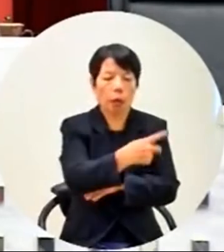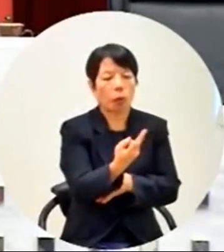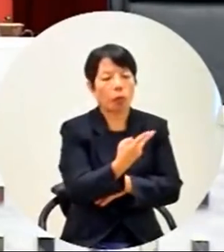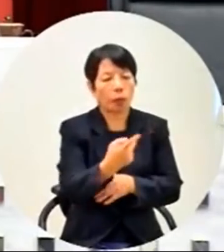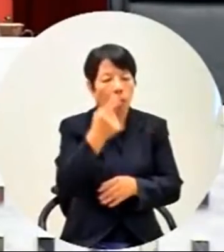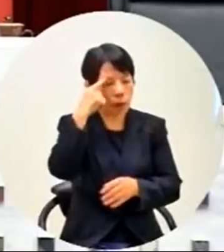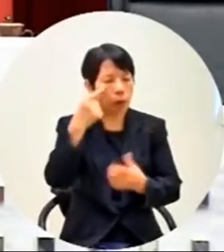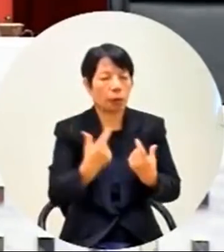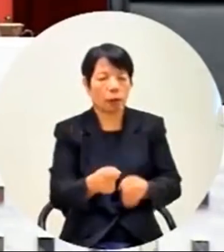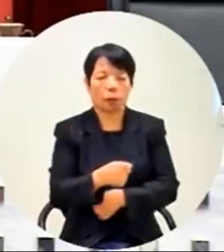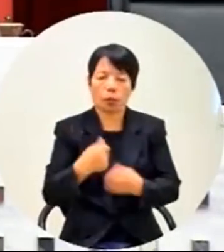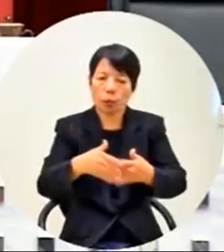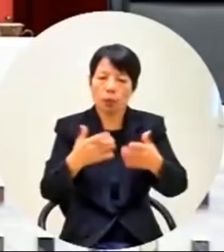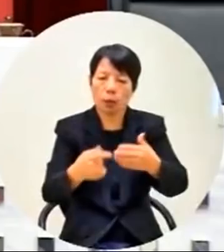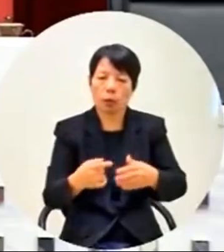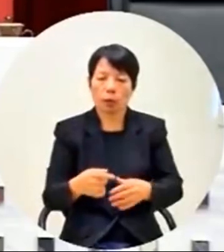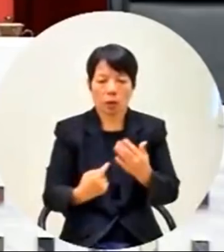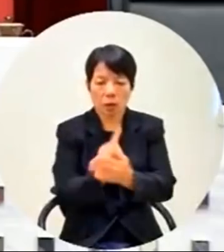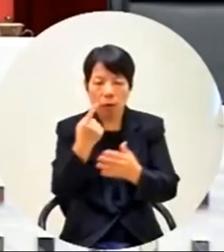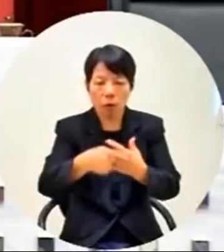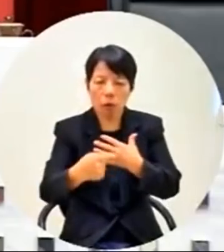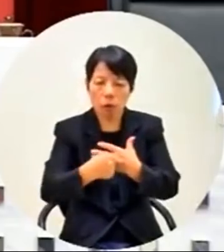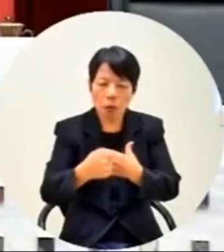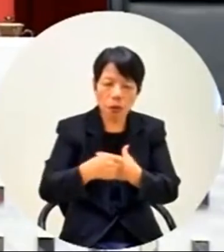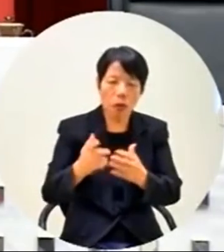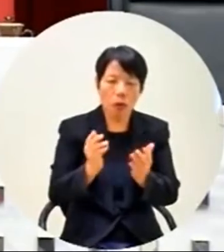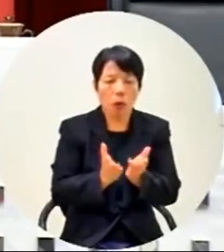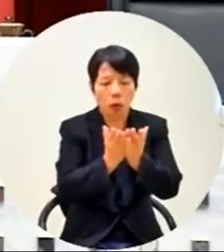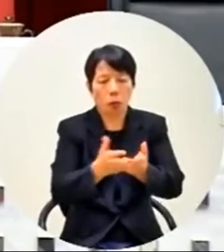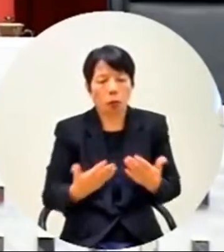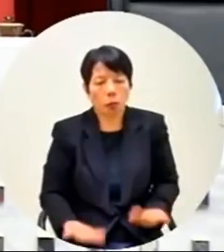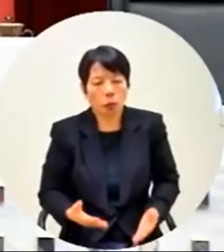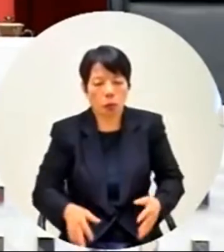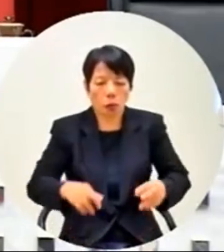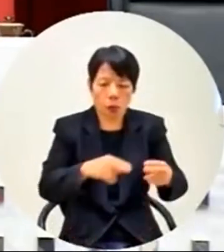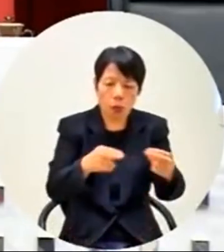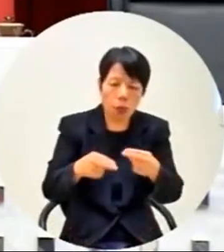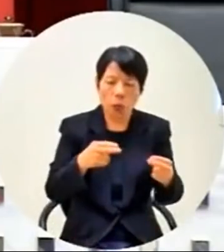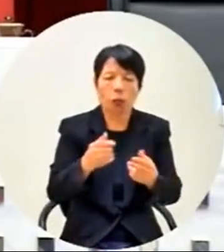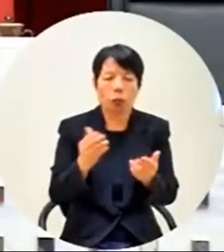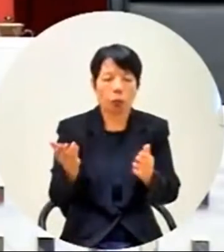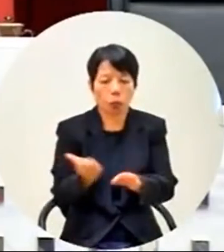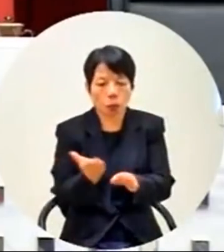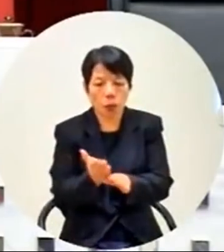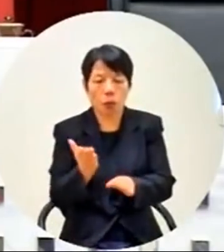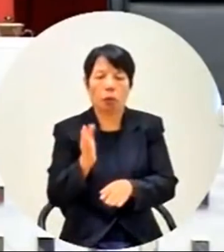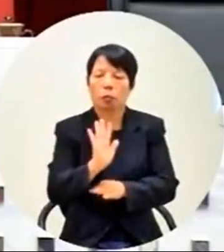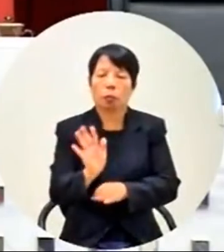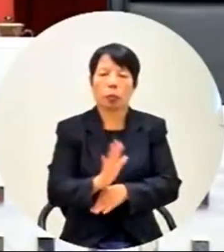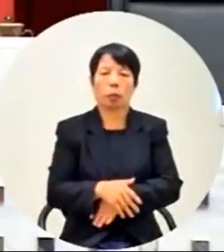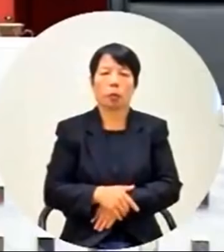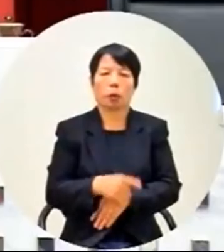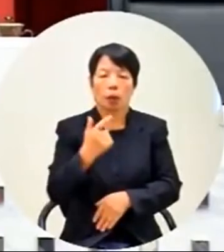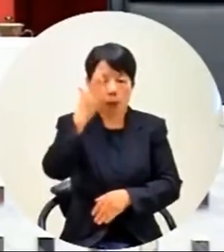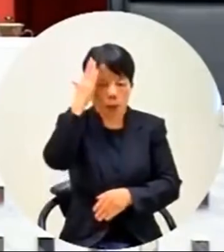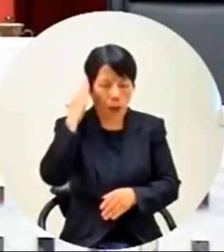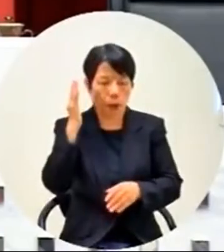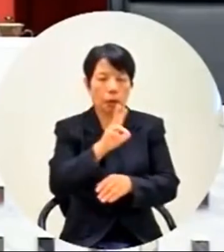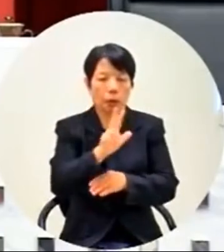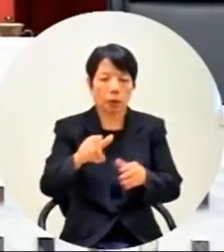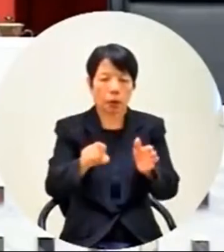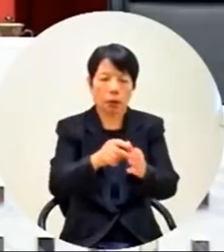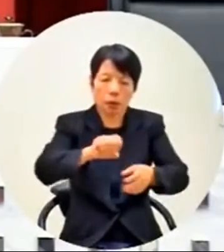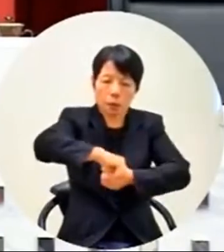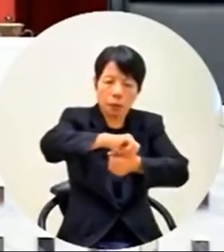样，不要只做游艇的休憩区，好，不要只做船游艇的停泊区啊。黑色部分是不是可以加